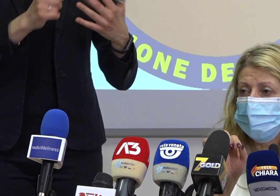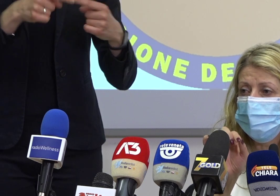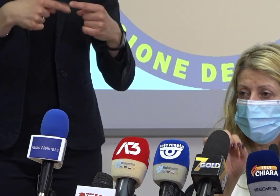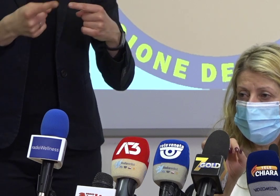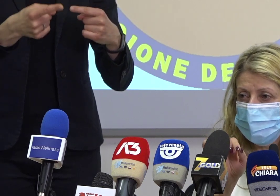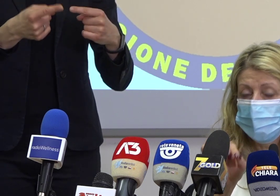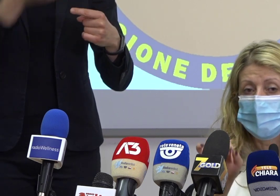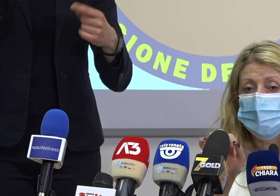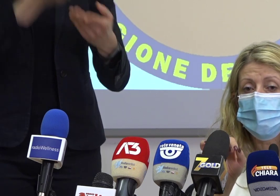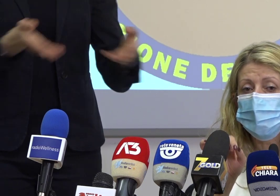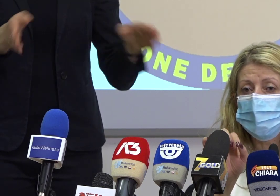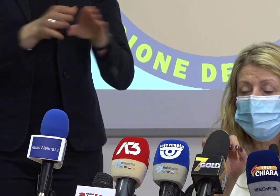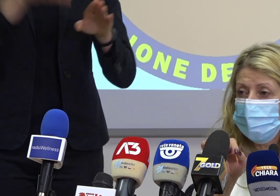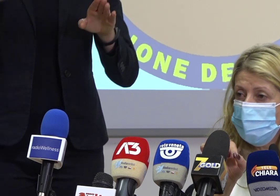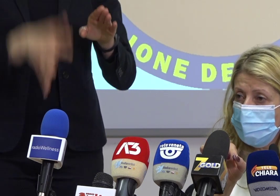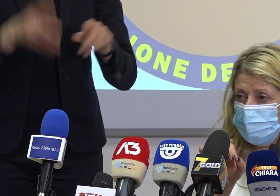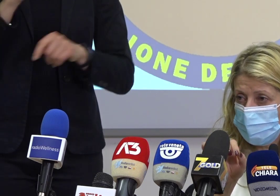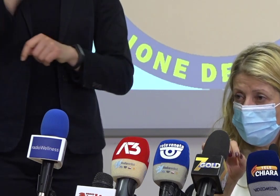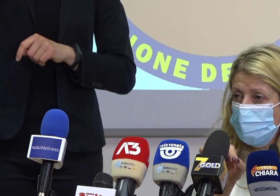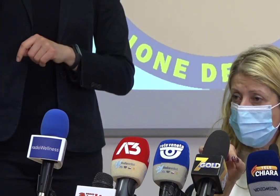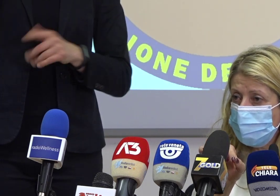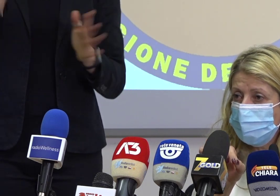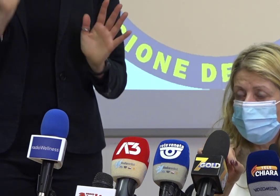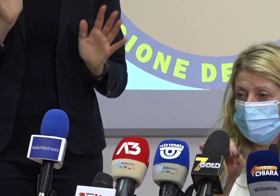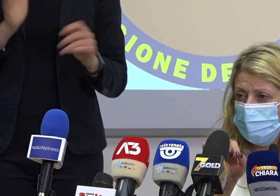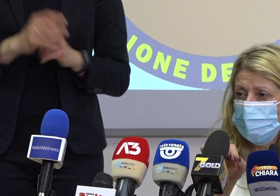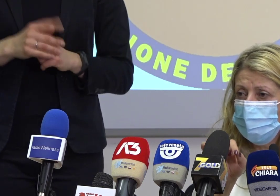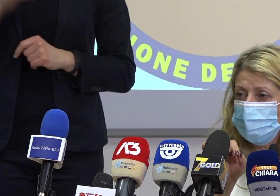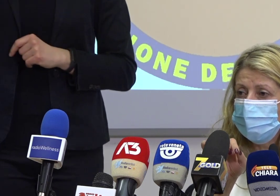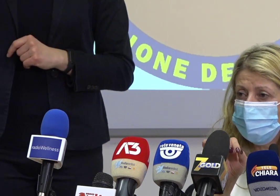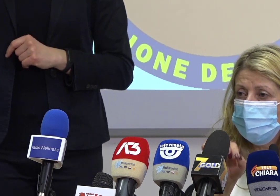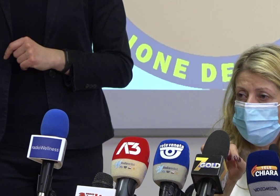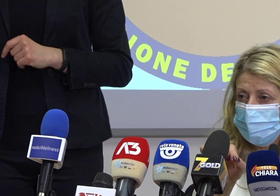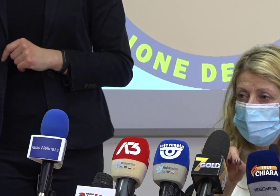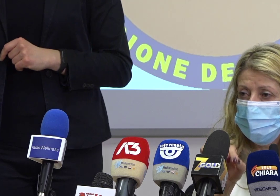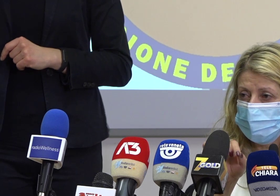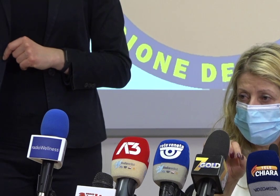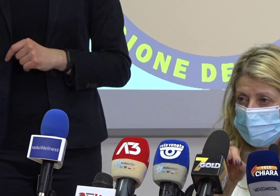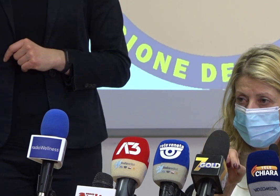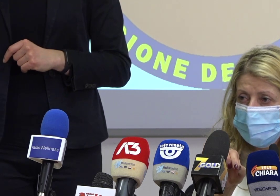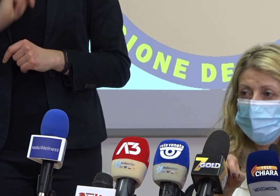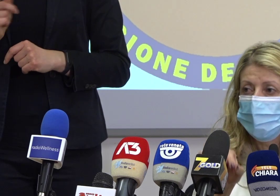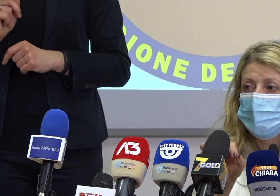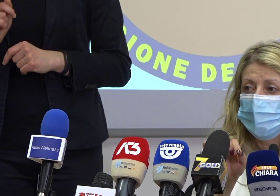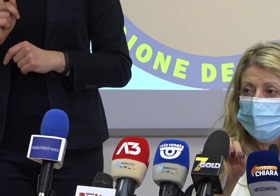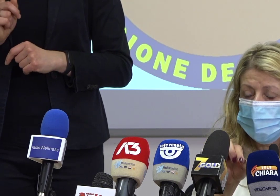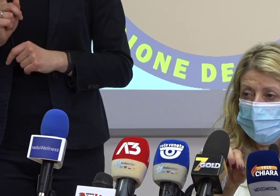fine della quarantena. Se ci sono dei genitori, perché questo si è verificato, che non vogliono fare il tampone di fine